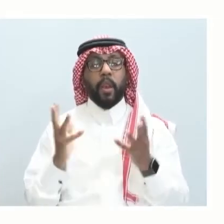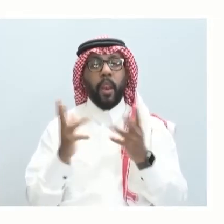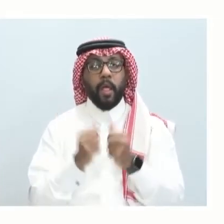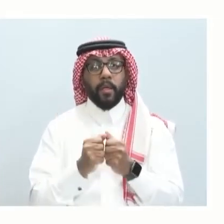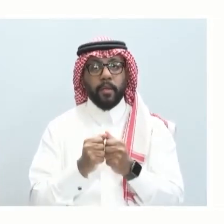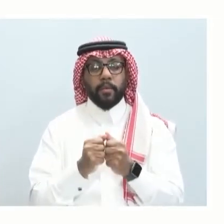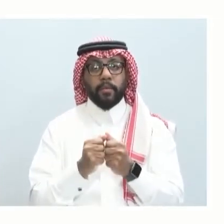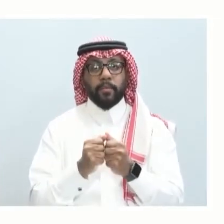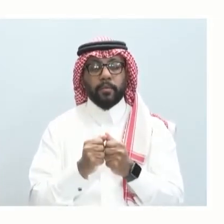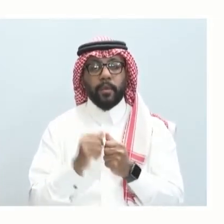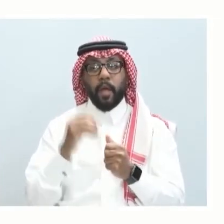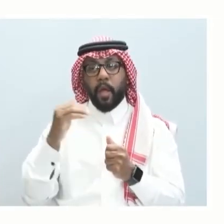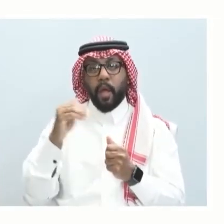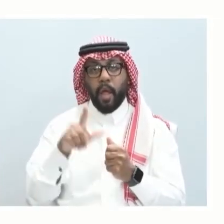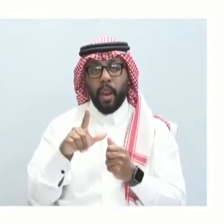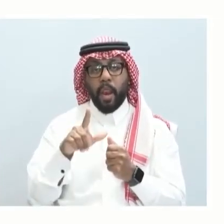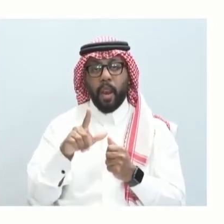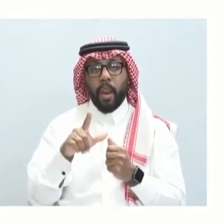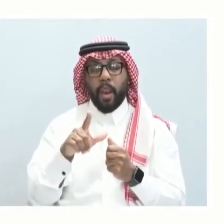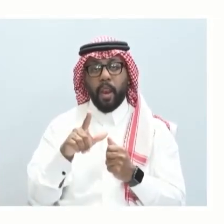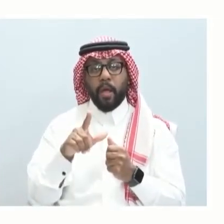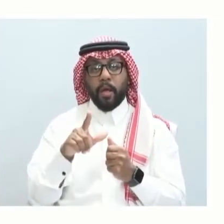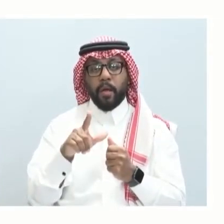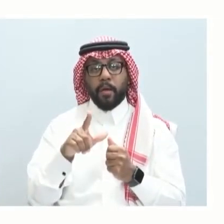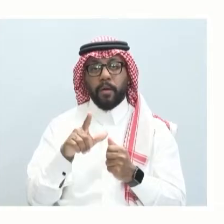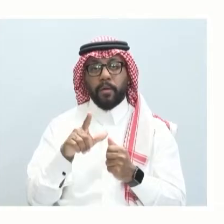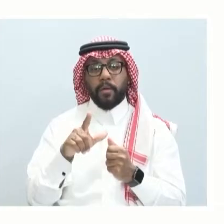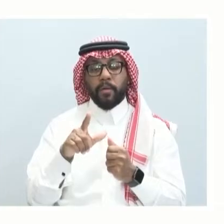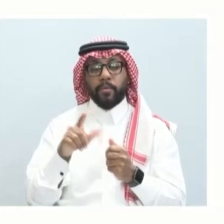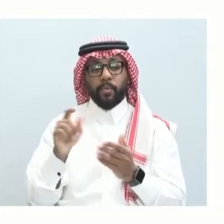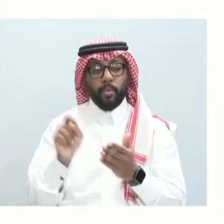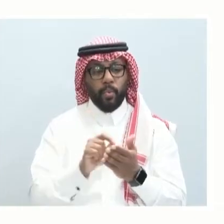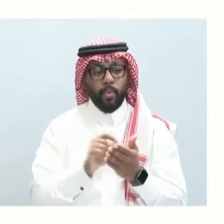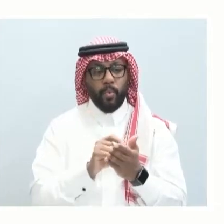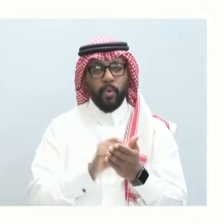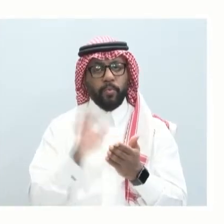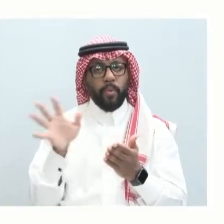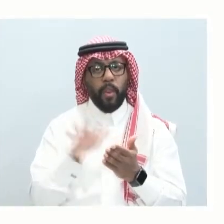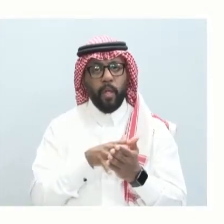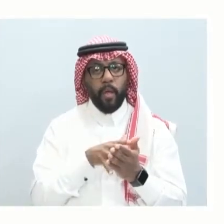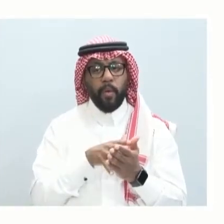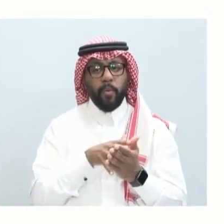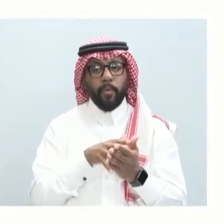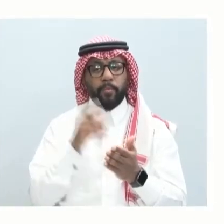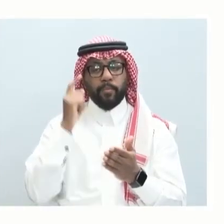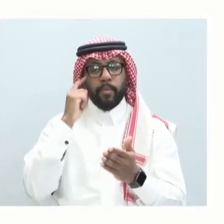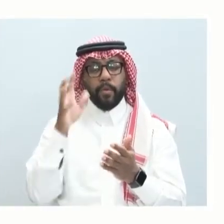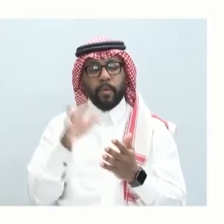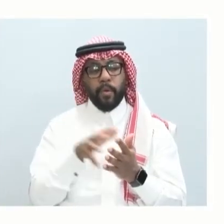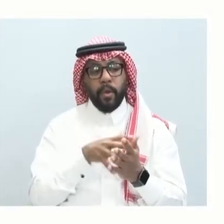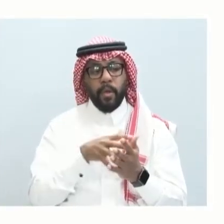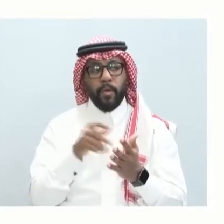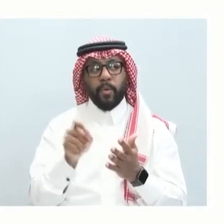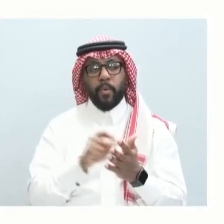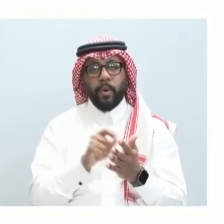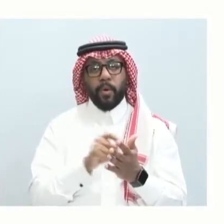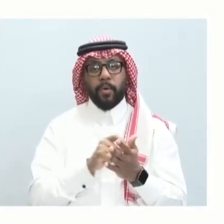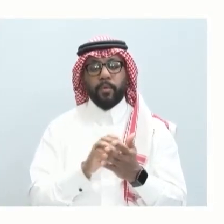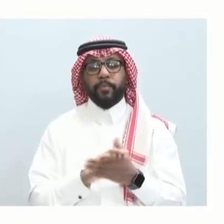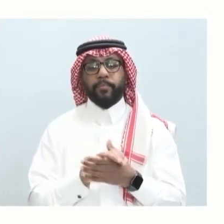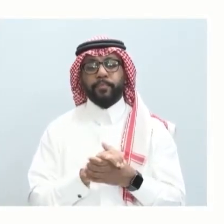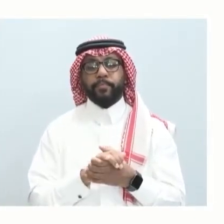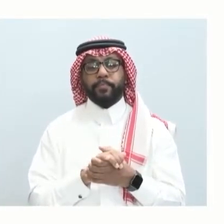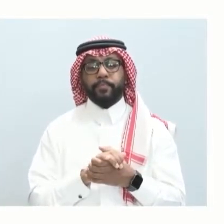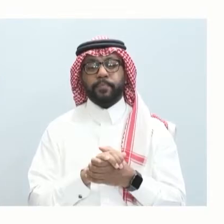لاحل المساله اذا خطتنا اننا سوف نقوم بكتابه جمله عدديه حتى نقوم بحل هذا السؤال